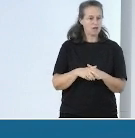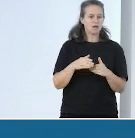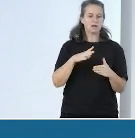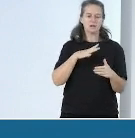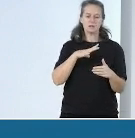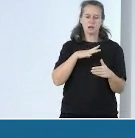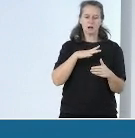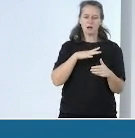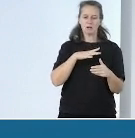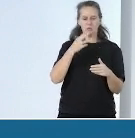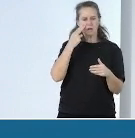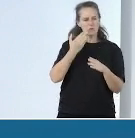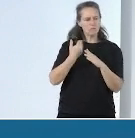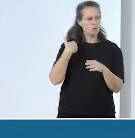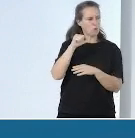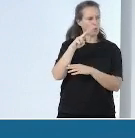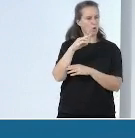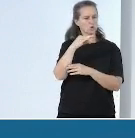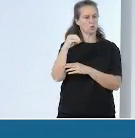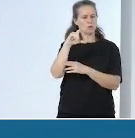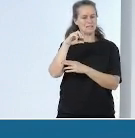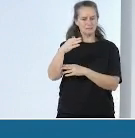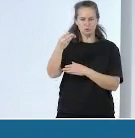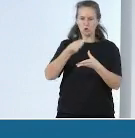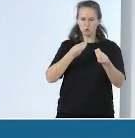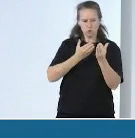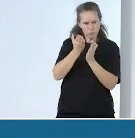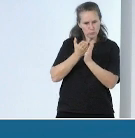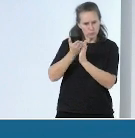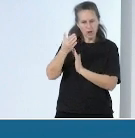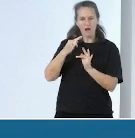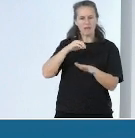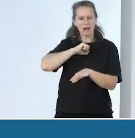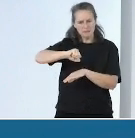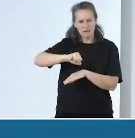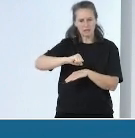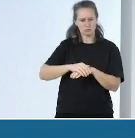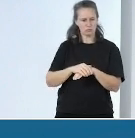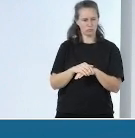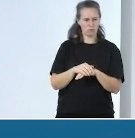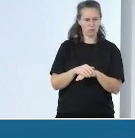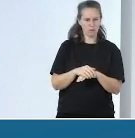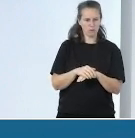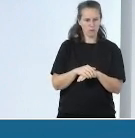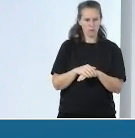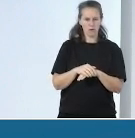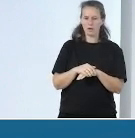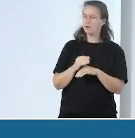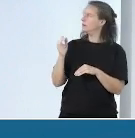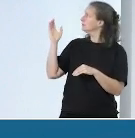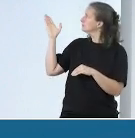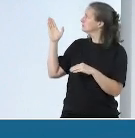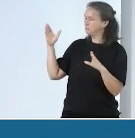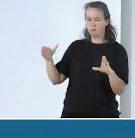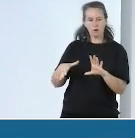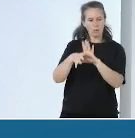les otolithes, comme on a vu tout à l'heure, qui donne la direction de l'accélération gravitaire et qui permet la